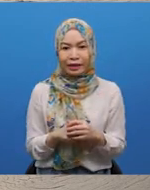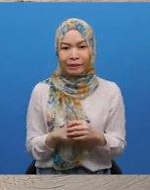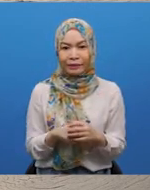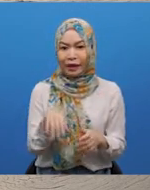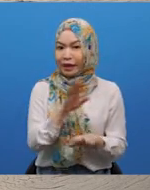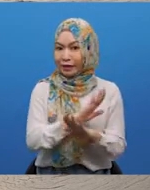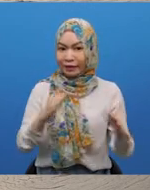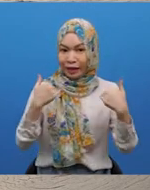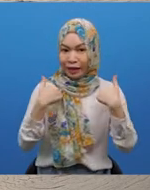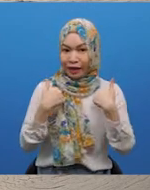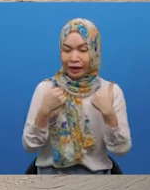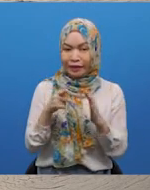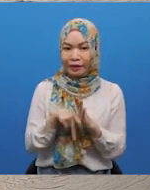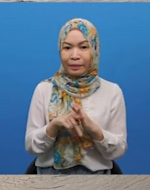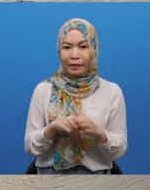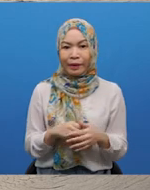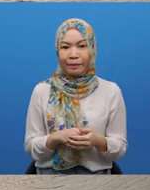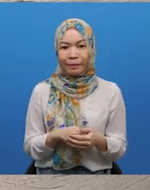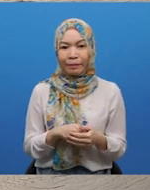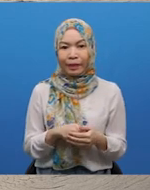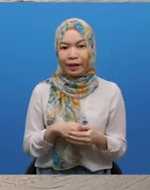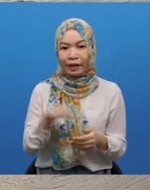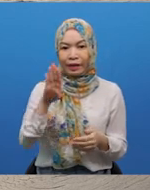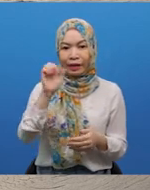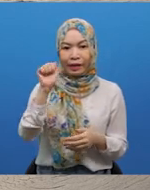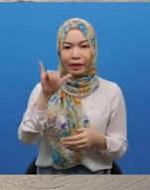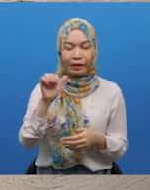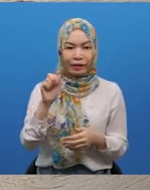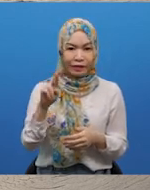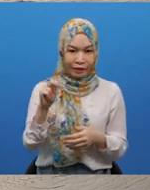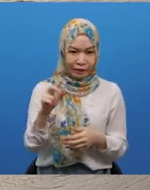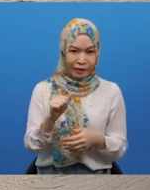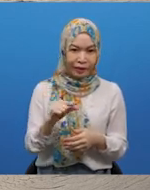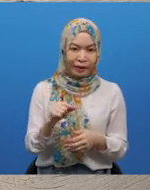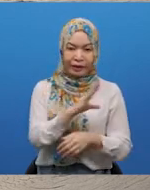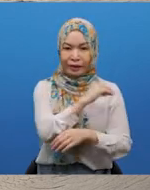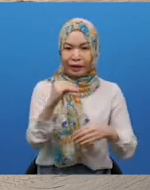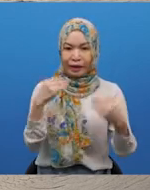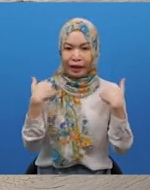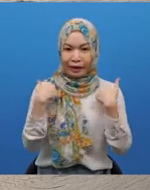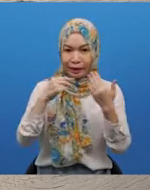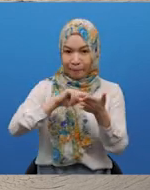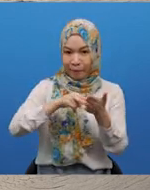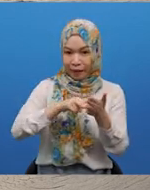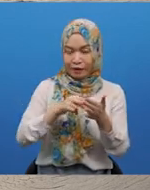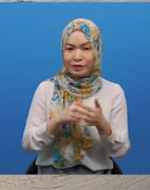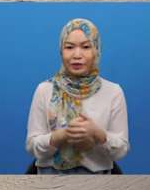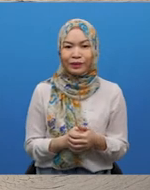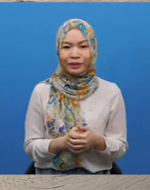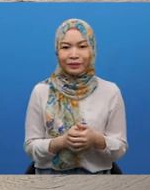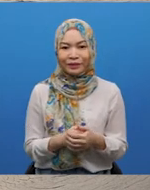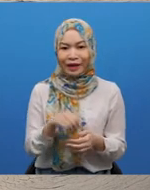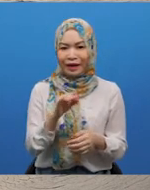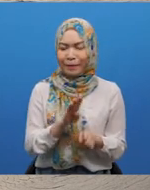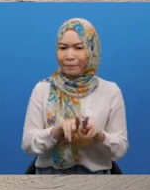mempunyai pembayang, malah semua baris membawa maksud. Dan keadaan ini berbeza dengan